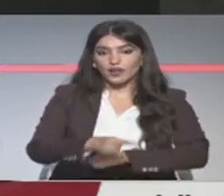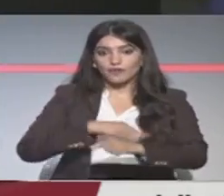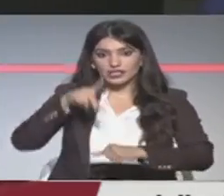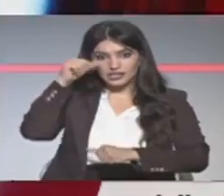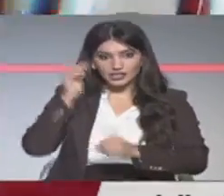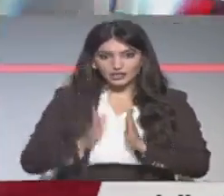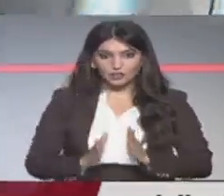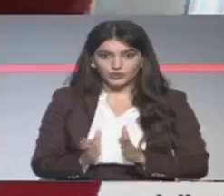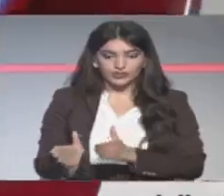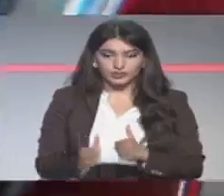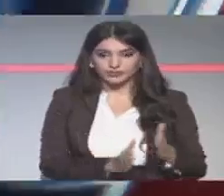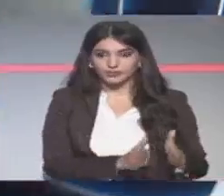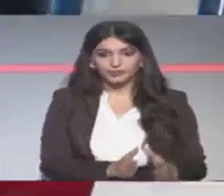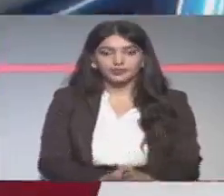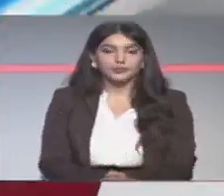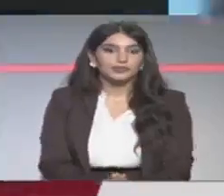بوزيد.